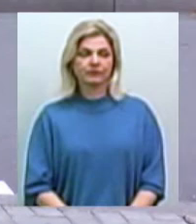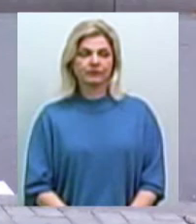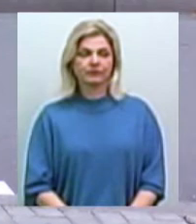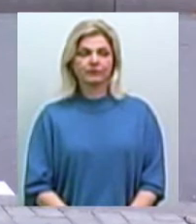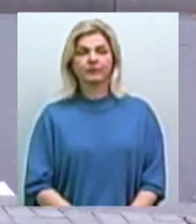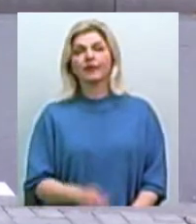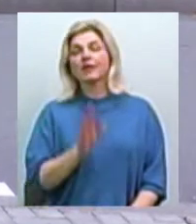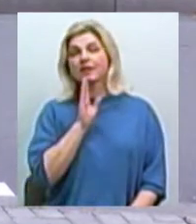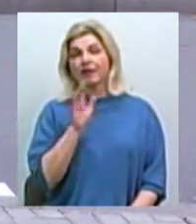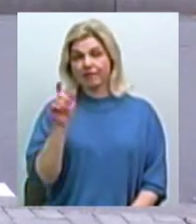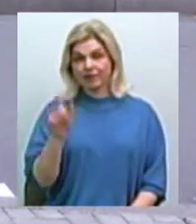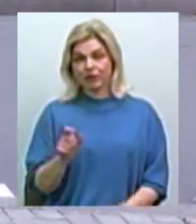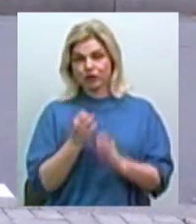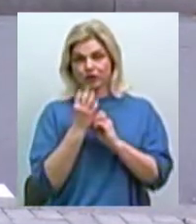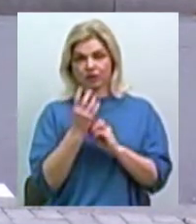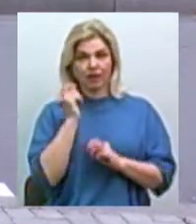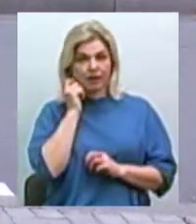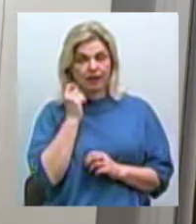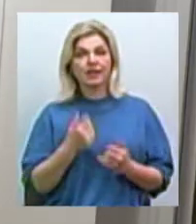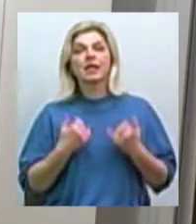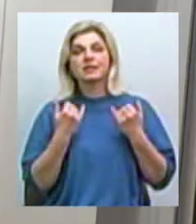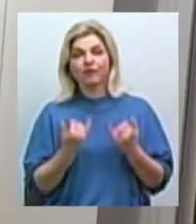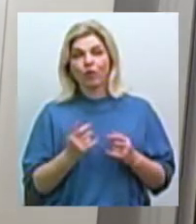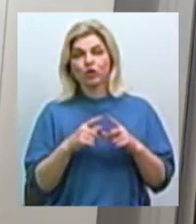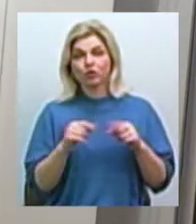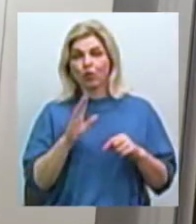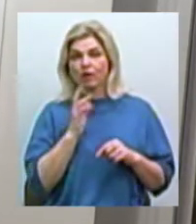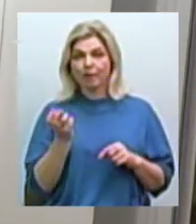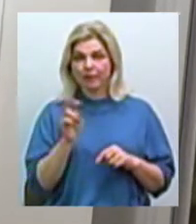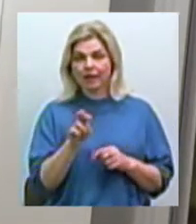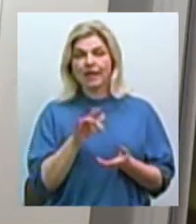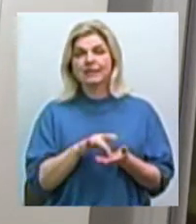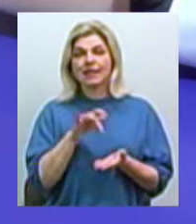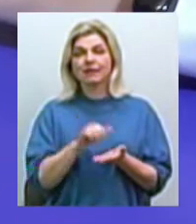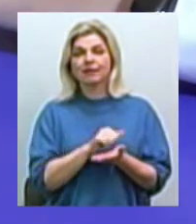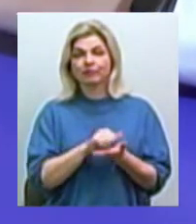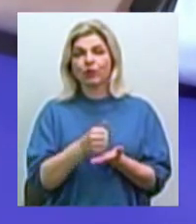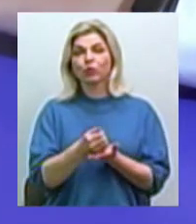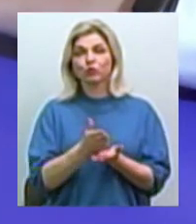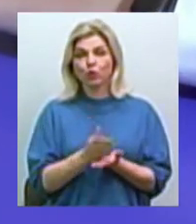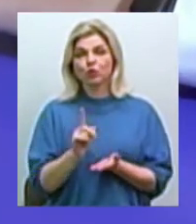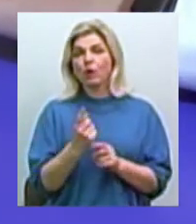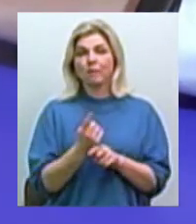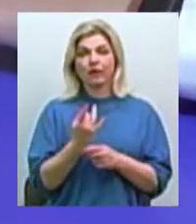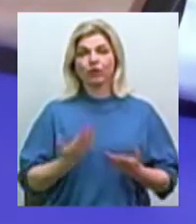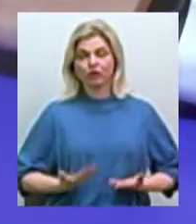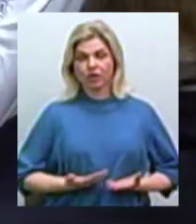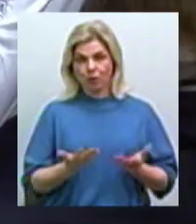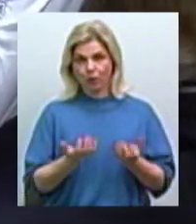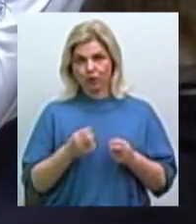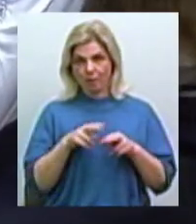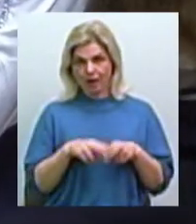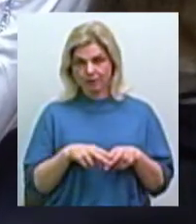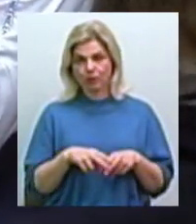Маргариті Білецькій 14 років. Сьогодні школярка прийшла у Центр надання адміністративних послуг, щоб вперше у житті отримати паспорт.